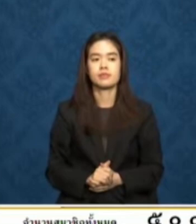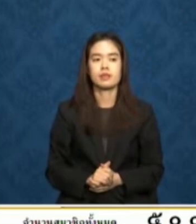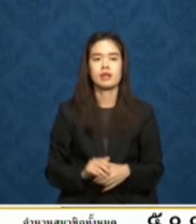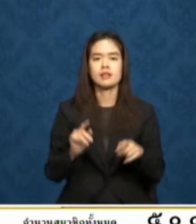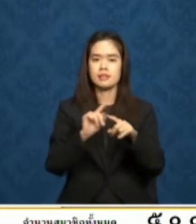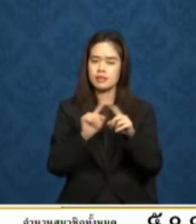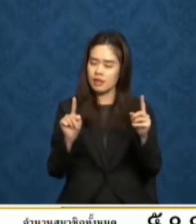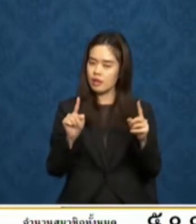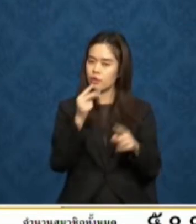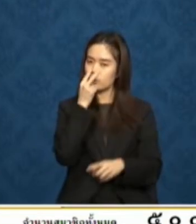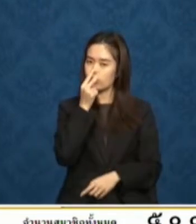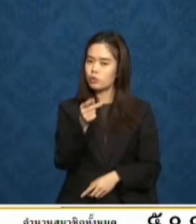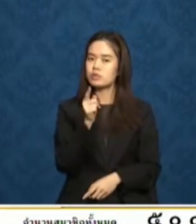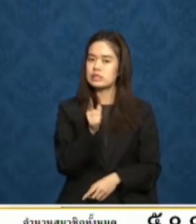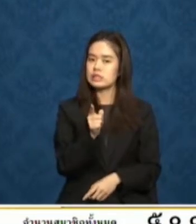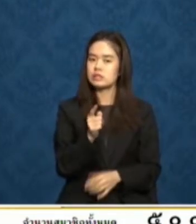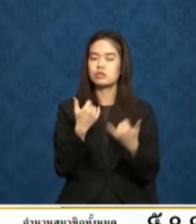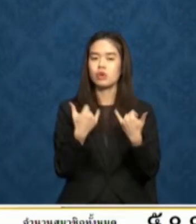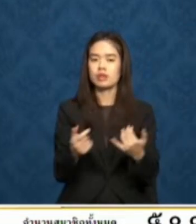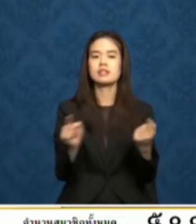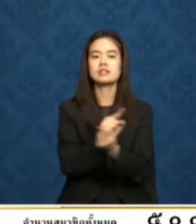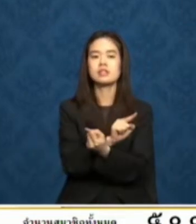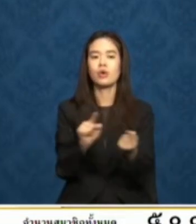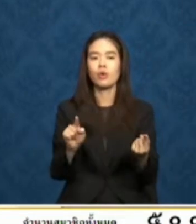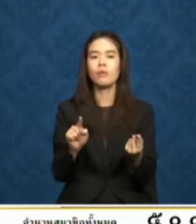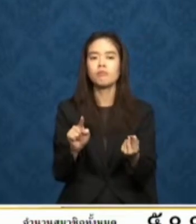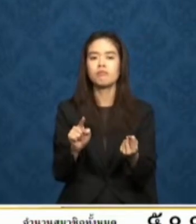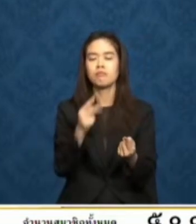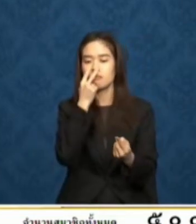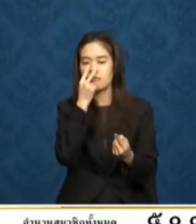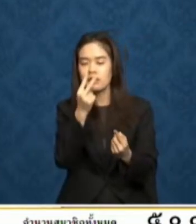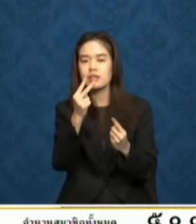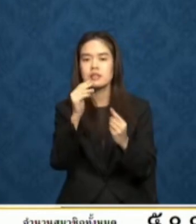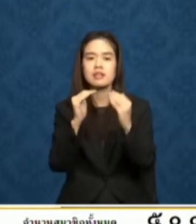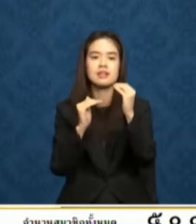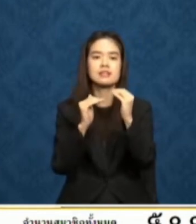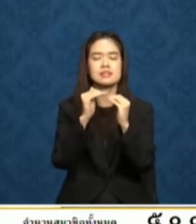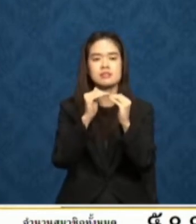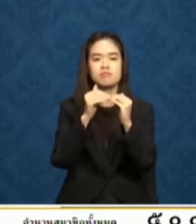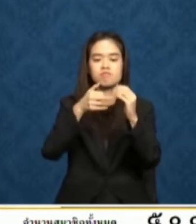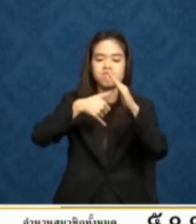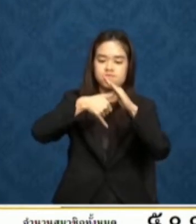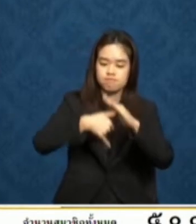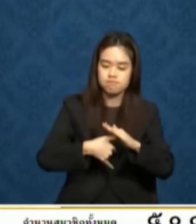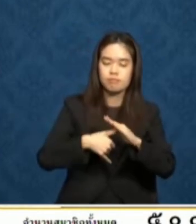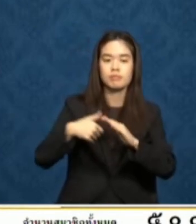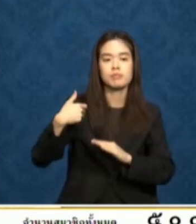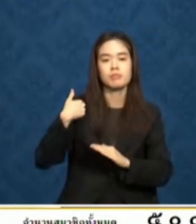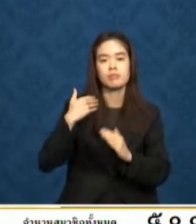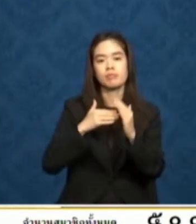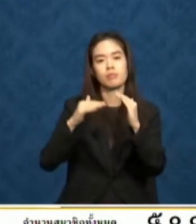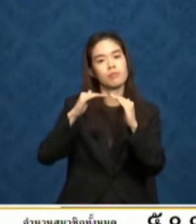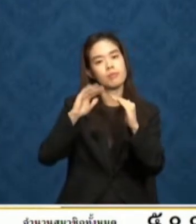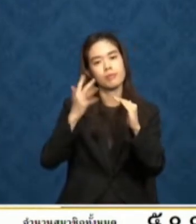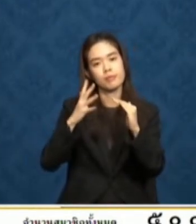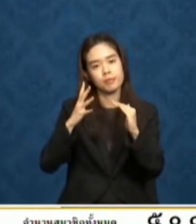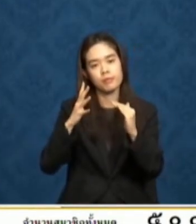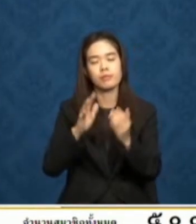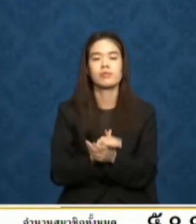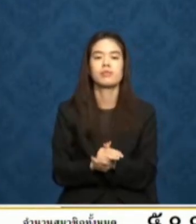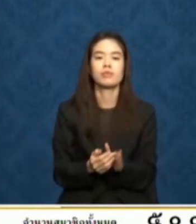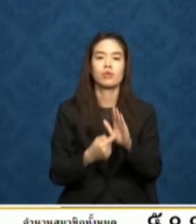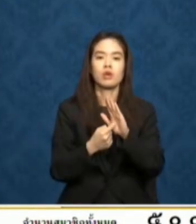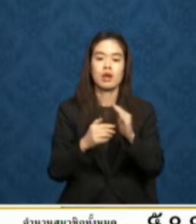แตความเป็จิครธรรดลTON ในสงคมยัมีเปันหาการละเมื่อศิธิมนุษย์ชนมีการเลือกปฏิบัิ Parce อยู่มากมาย ไม่วาจะ